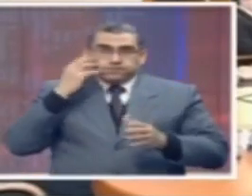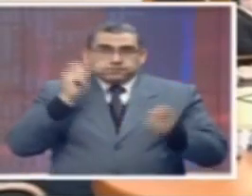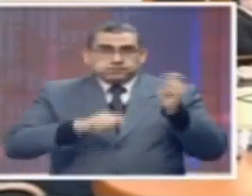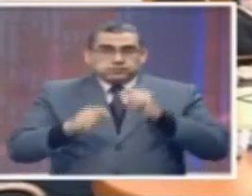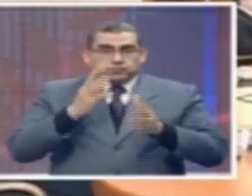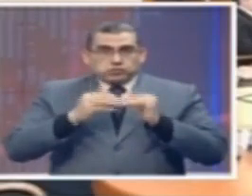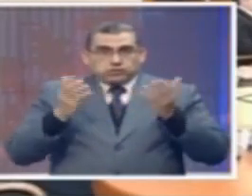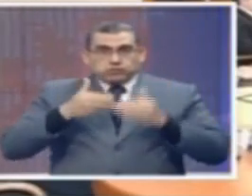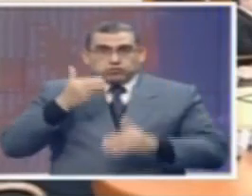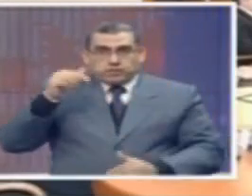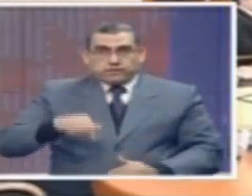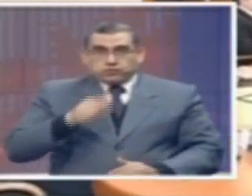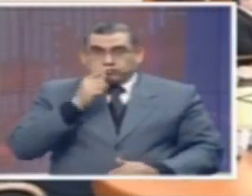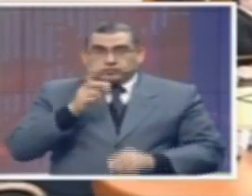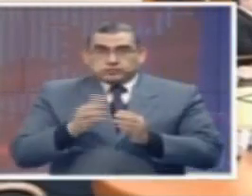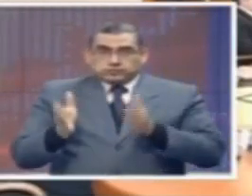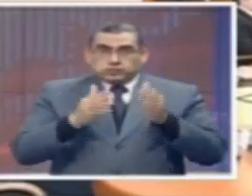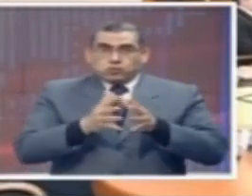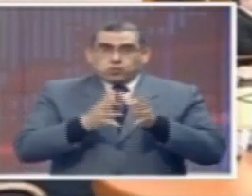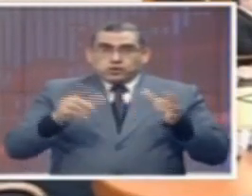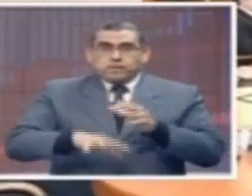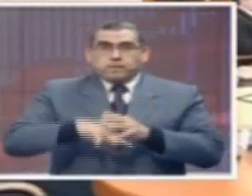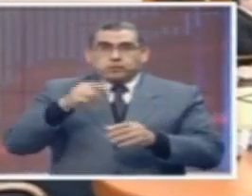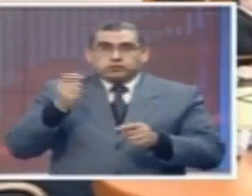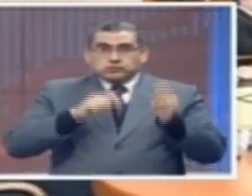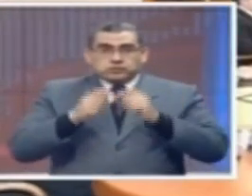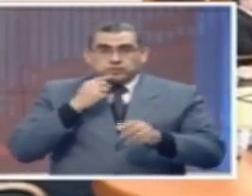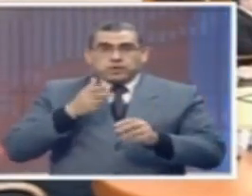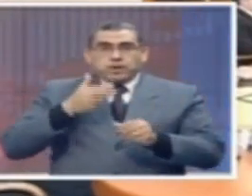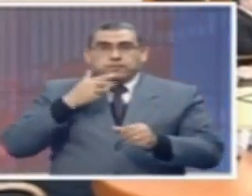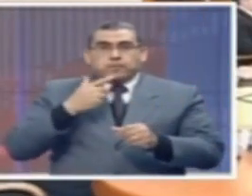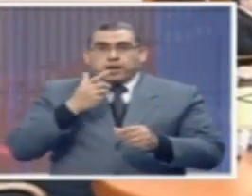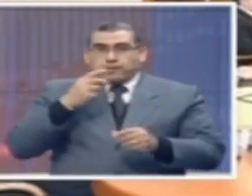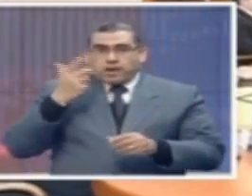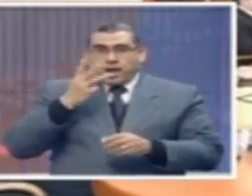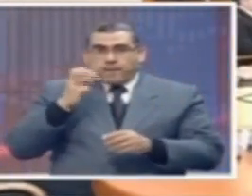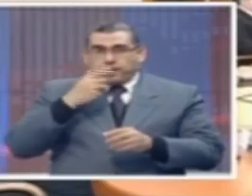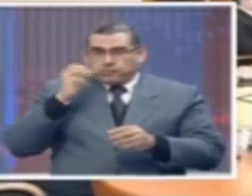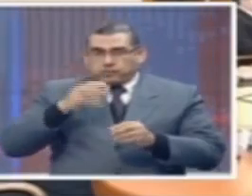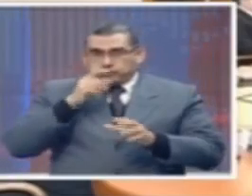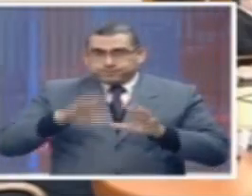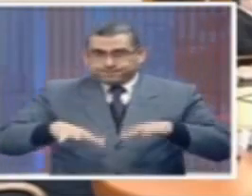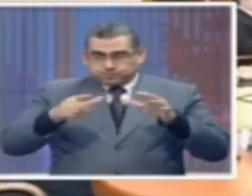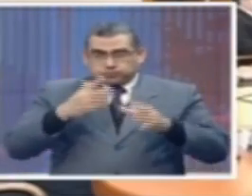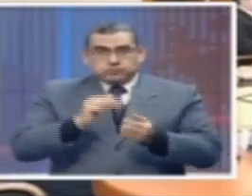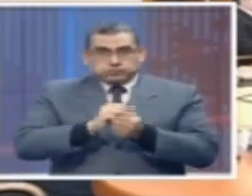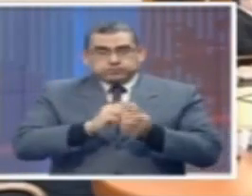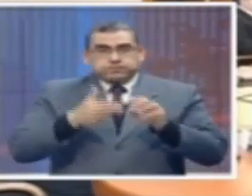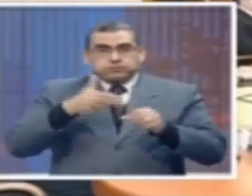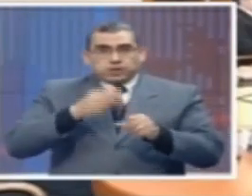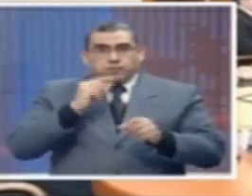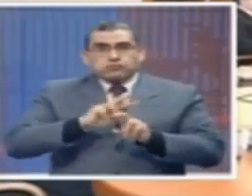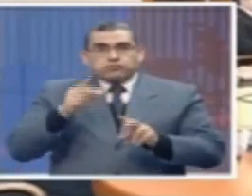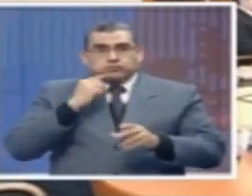والمستقبلية، إلى جانب التوسع في مشروعات إنتاج الوقود الحيوي من النفايات لما له من